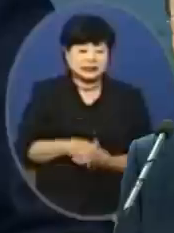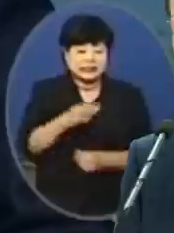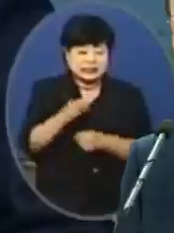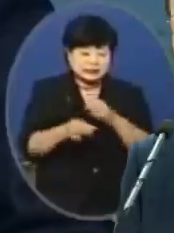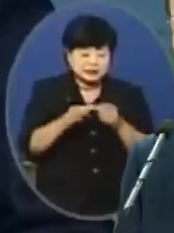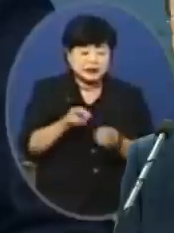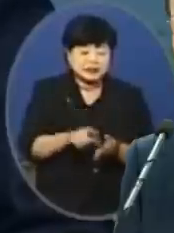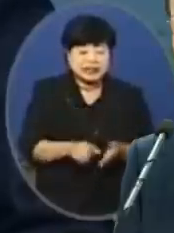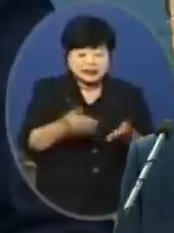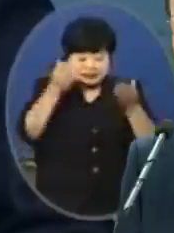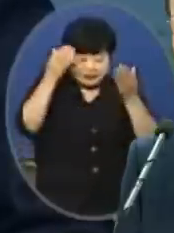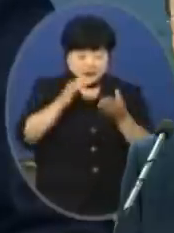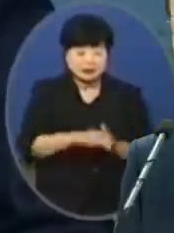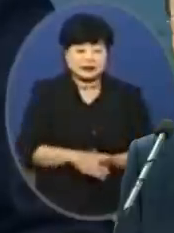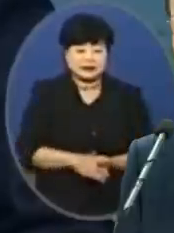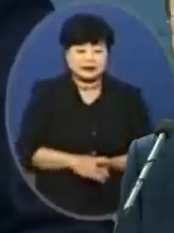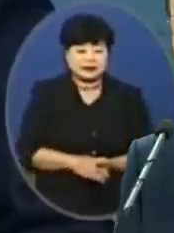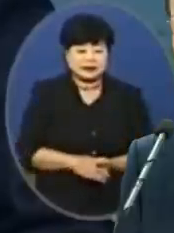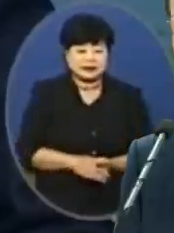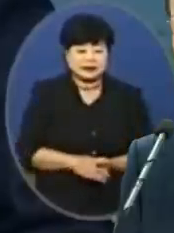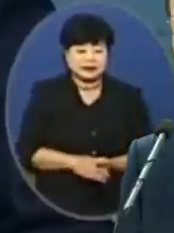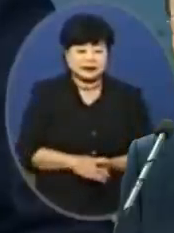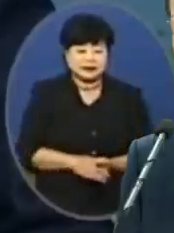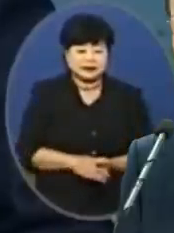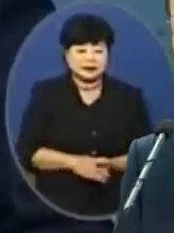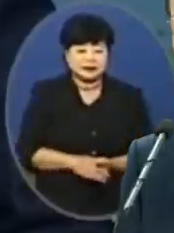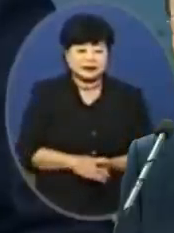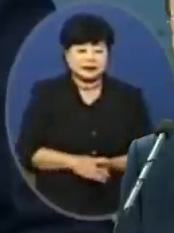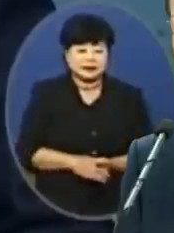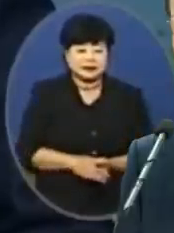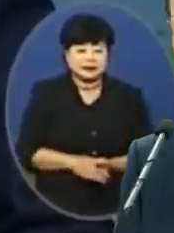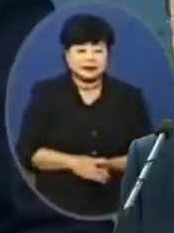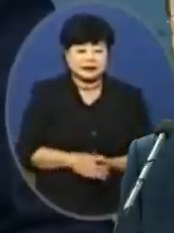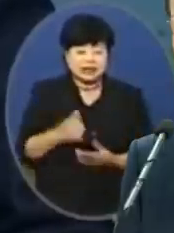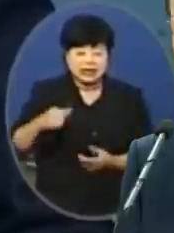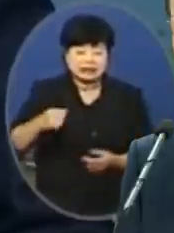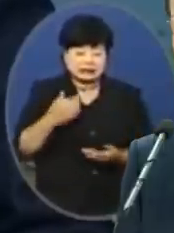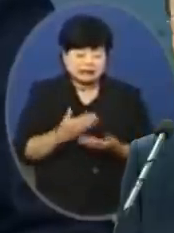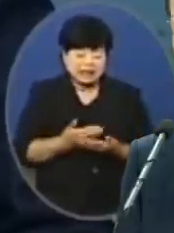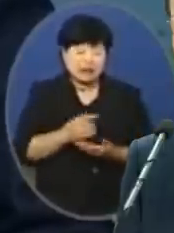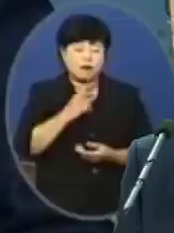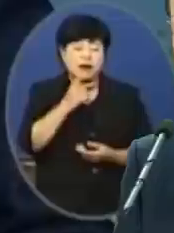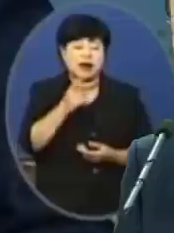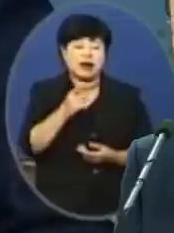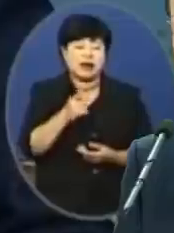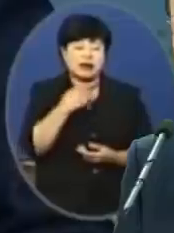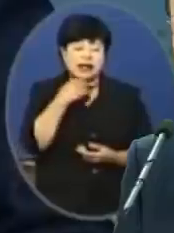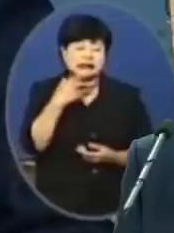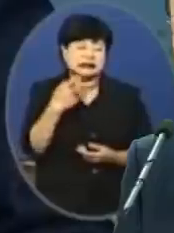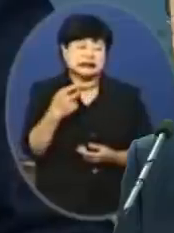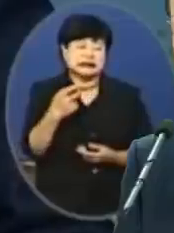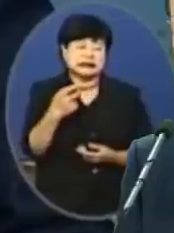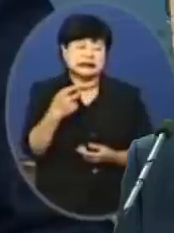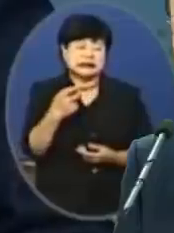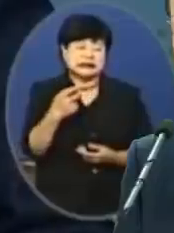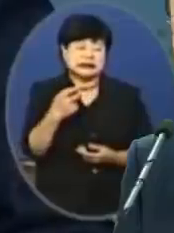10년을 지나면서 애 달라고 기도했었습니다. 나이 70세에